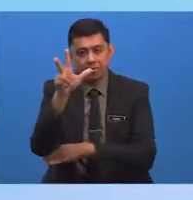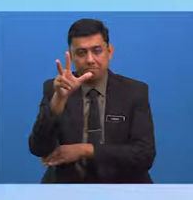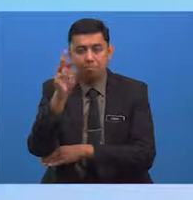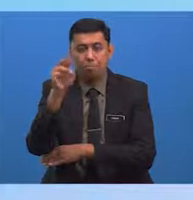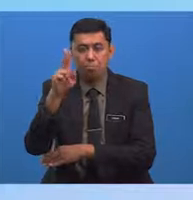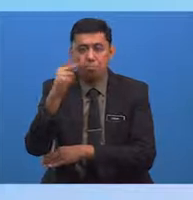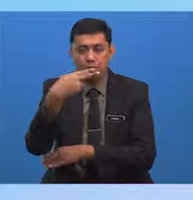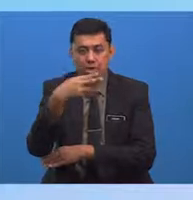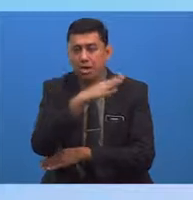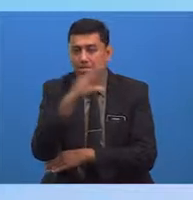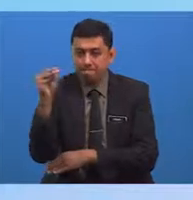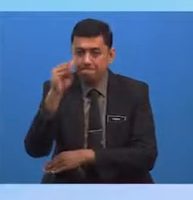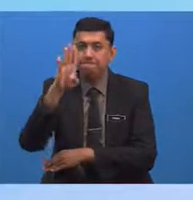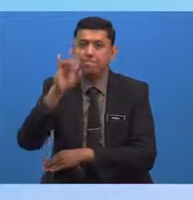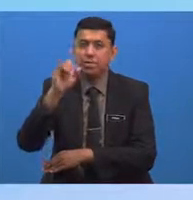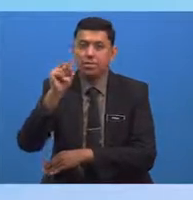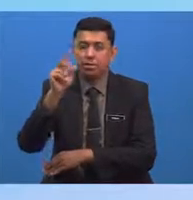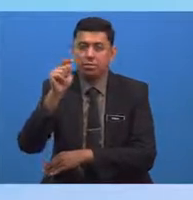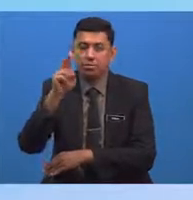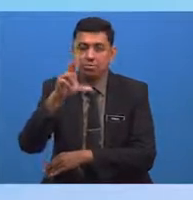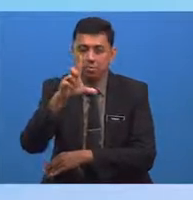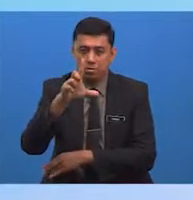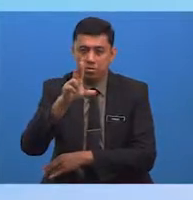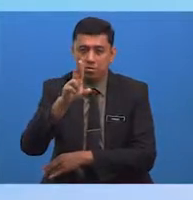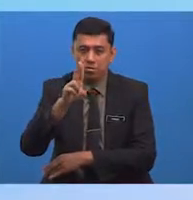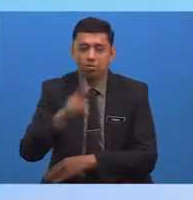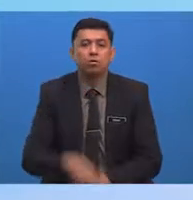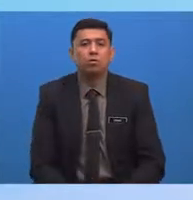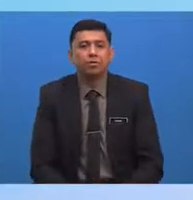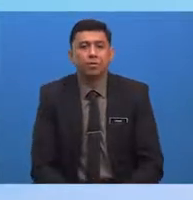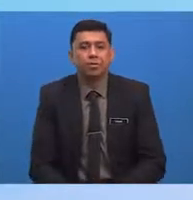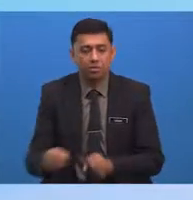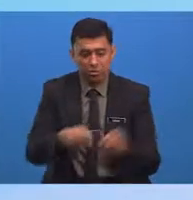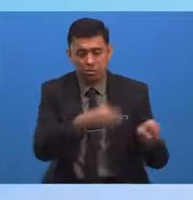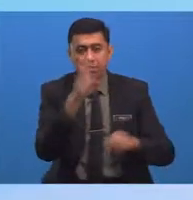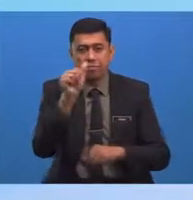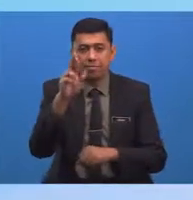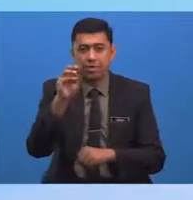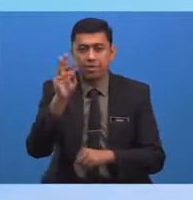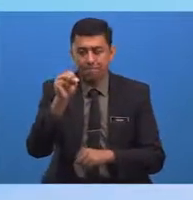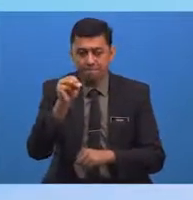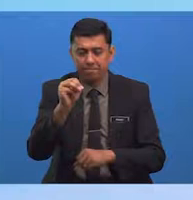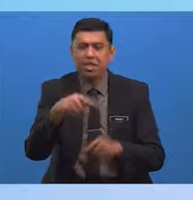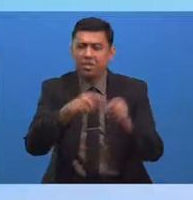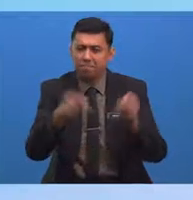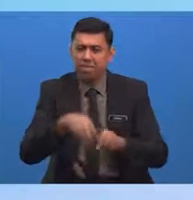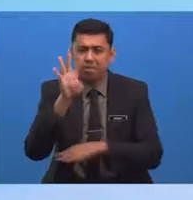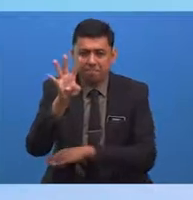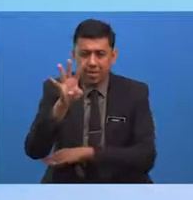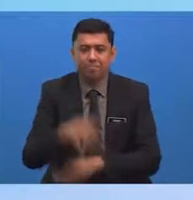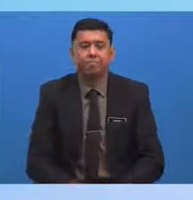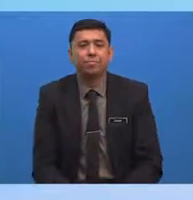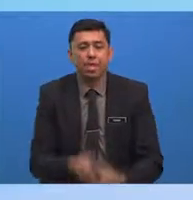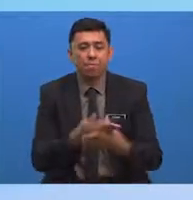Mukah, Binturu dan Malu. Sungai Baram diletakkan dalam pentadbiran bahagian keempat, akhir